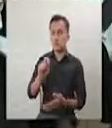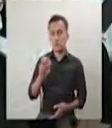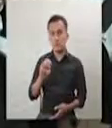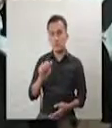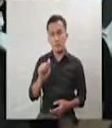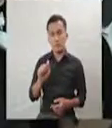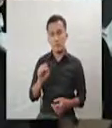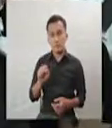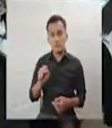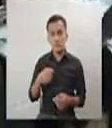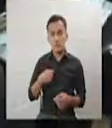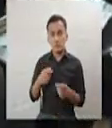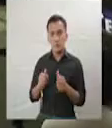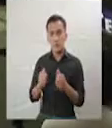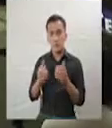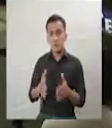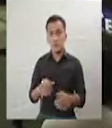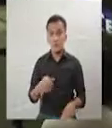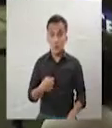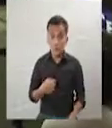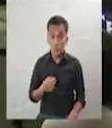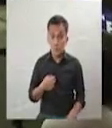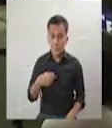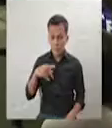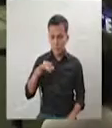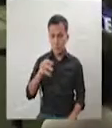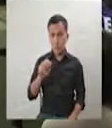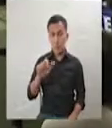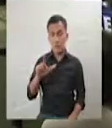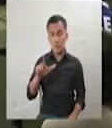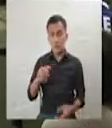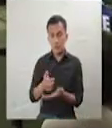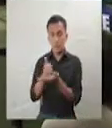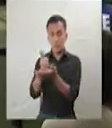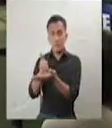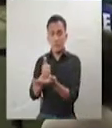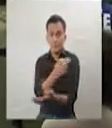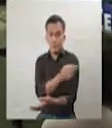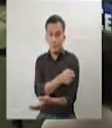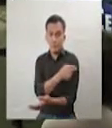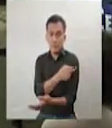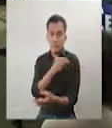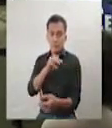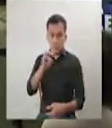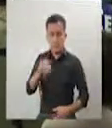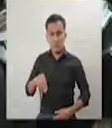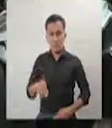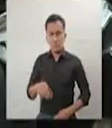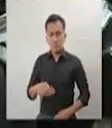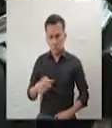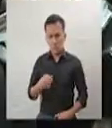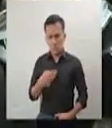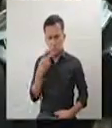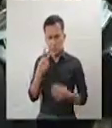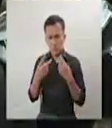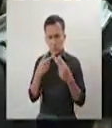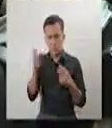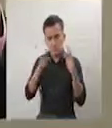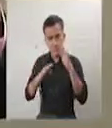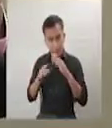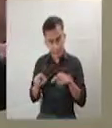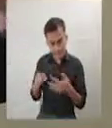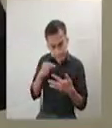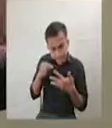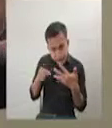Tomas. At naging administrator rin po ako ng Perpetual Health Hospital of Manila. So, ang nakikita ko pong problema